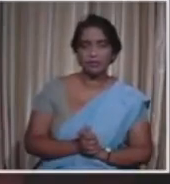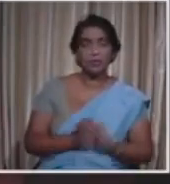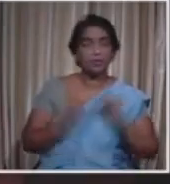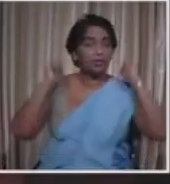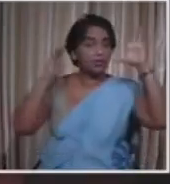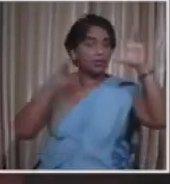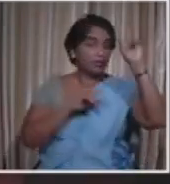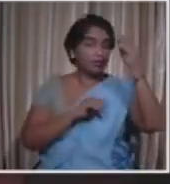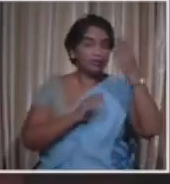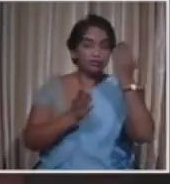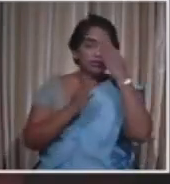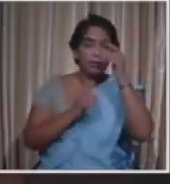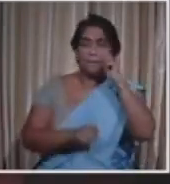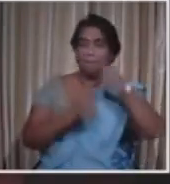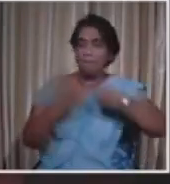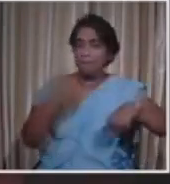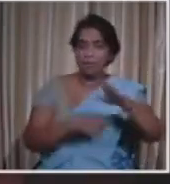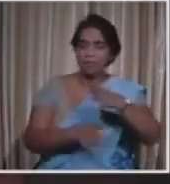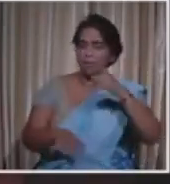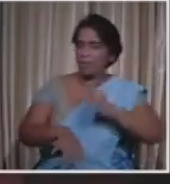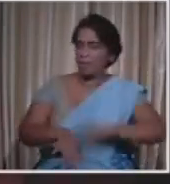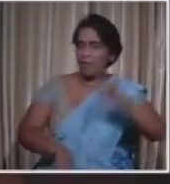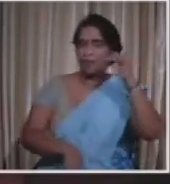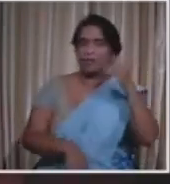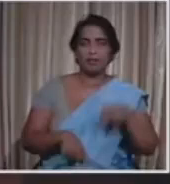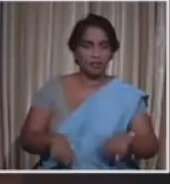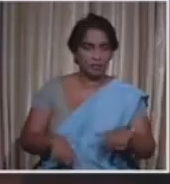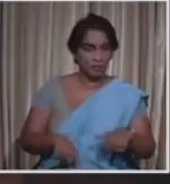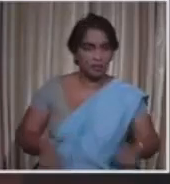සෞභාග්‍යයේ දැක්ම අද ජනතාවගේ අභාග්‍ය බවට පත් වෙලා